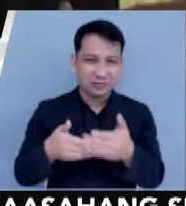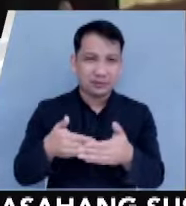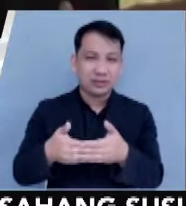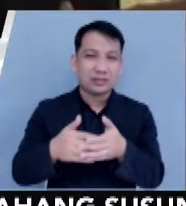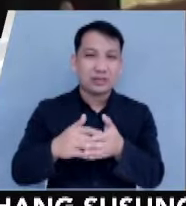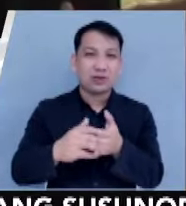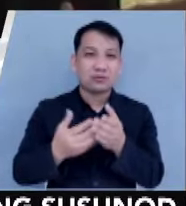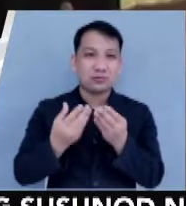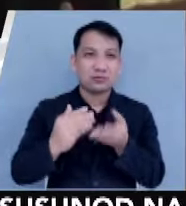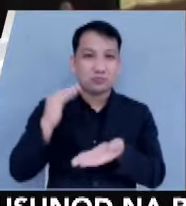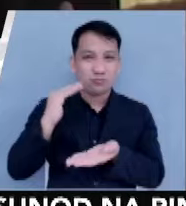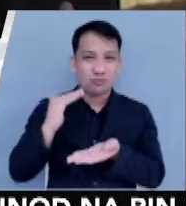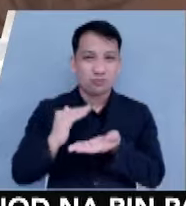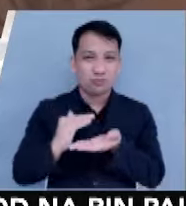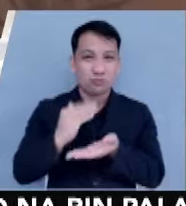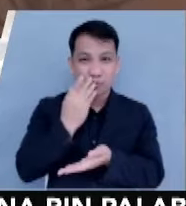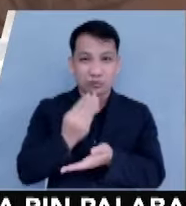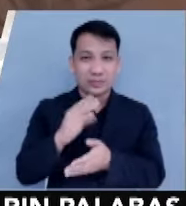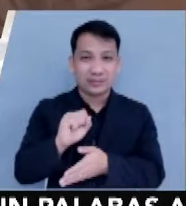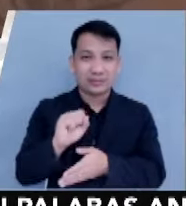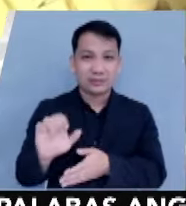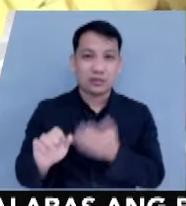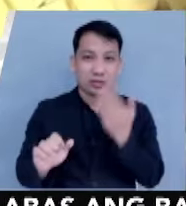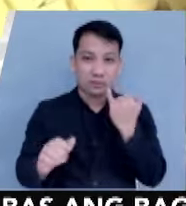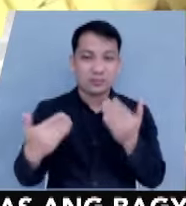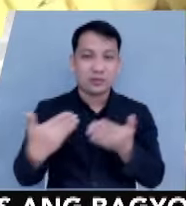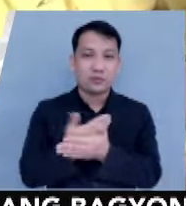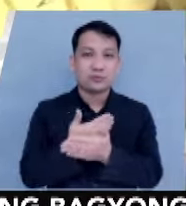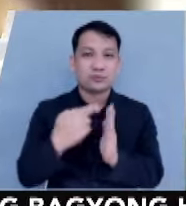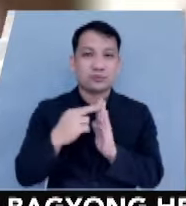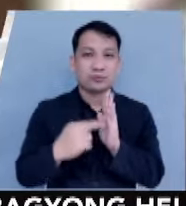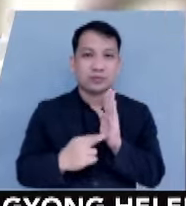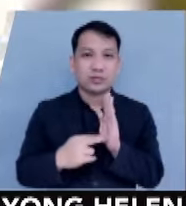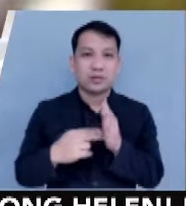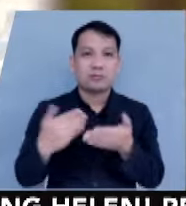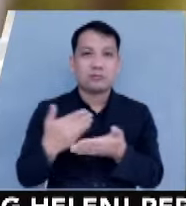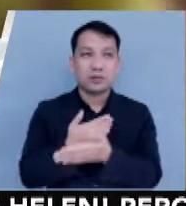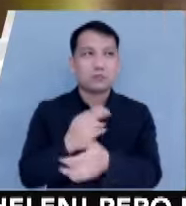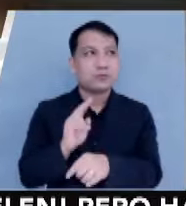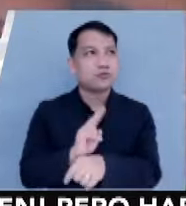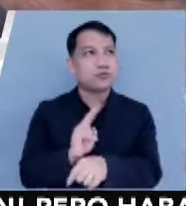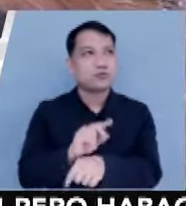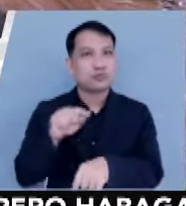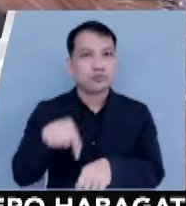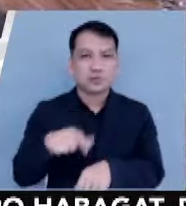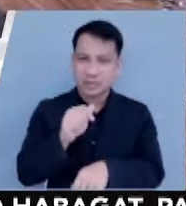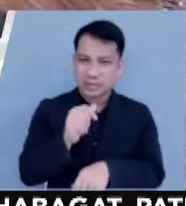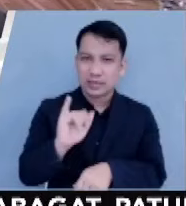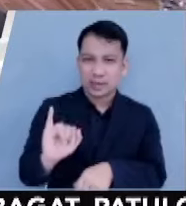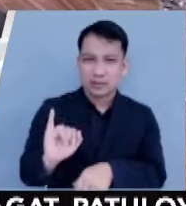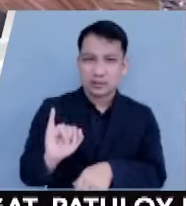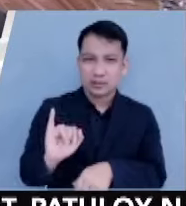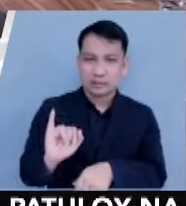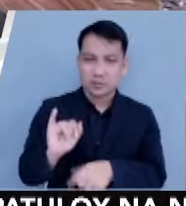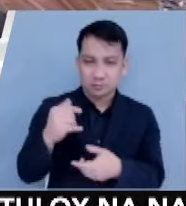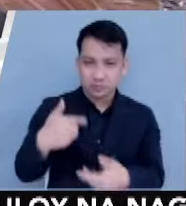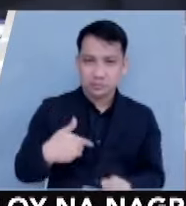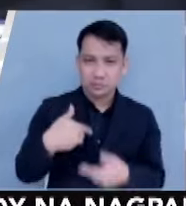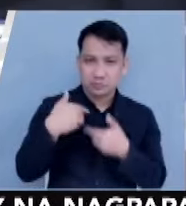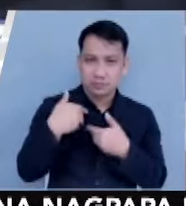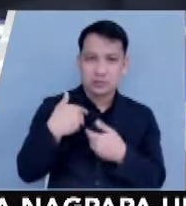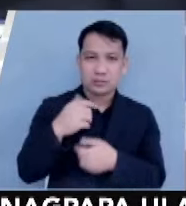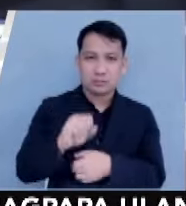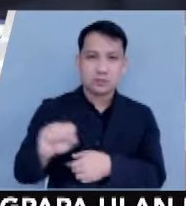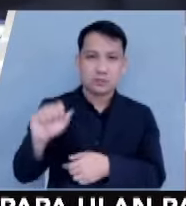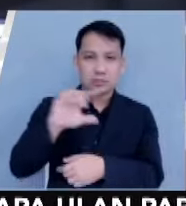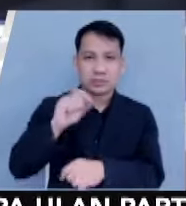kaso dahil sa bagong rules ng mga korte at paggamit ng artificial intelligence o AI. Pagmamalaki nga ng Supreme Court sa pagdinig